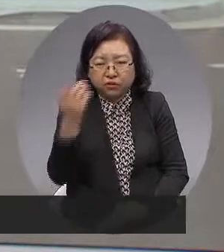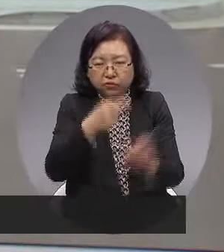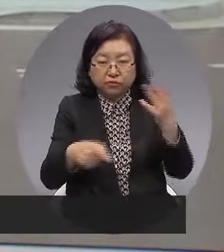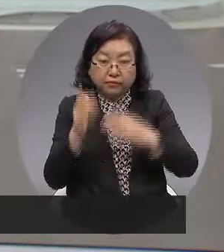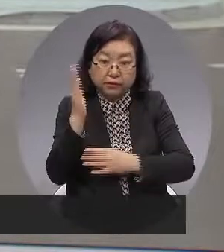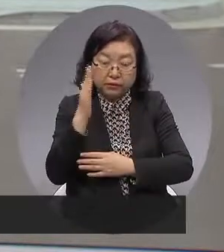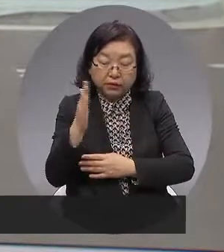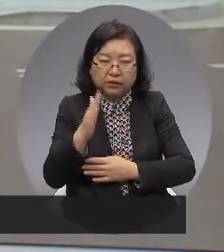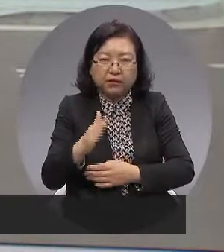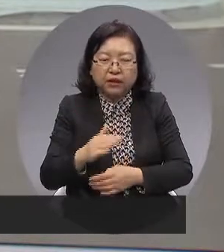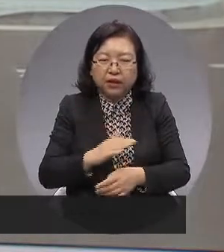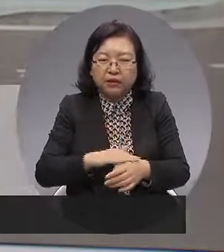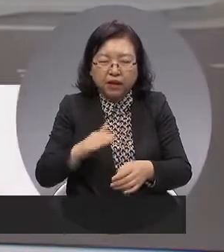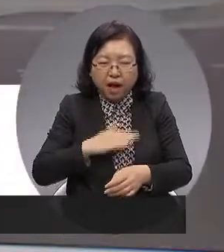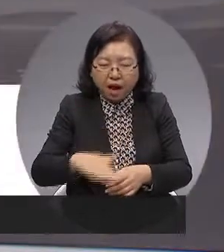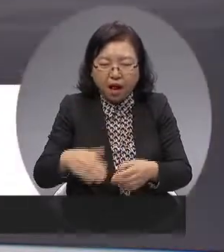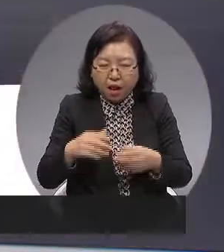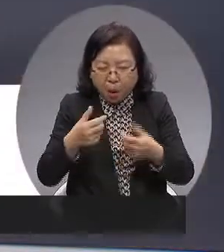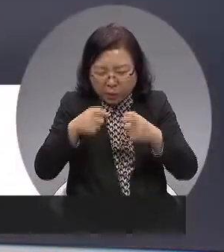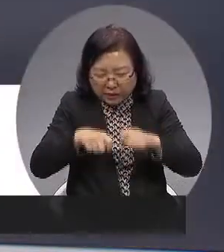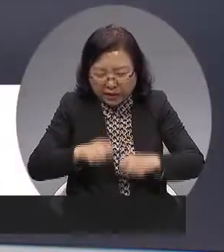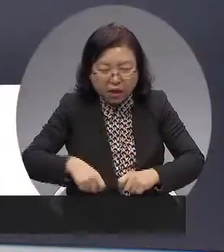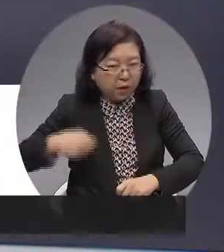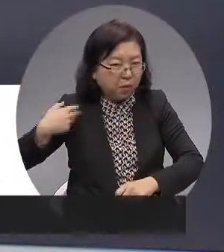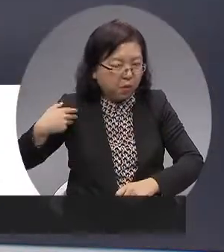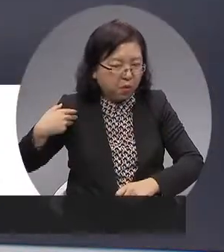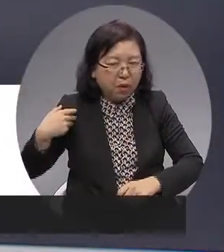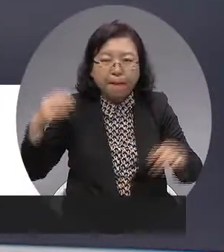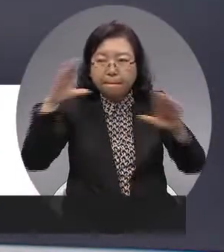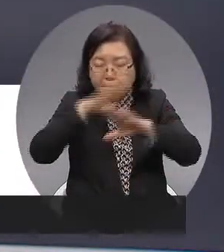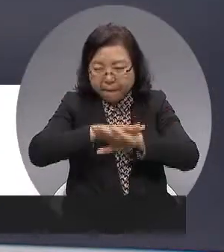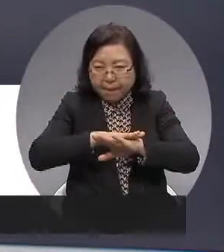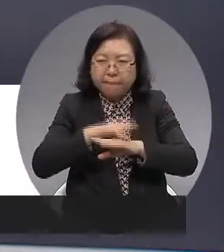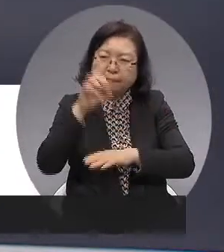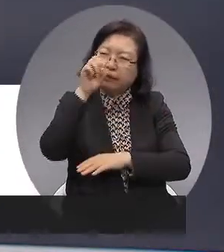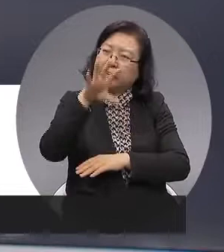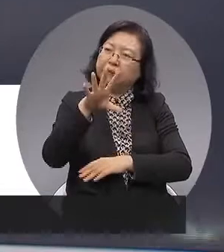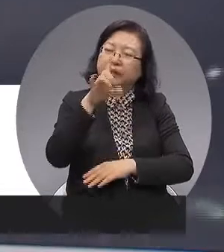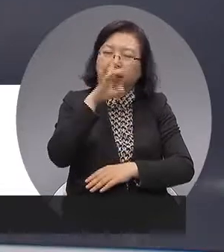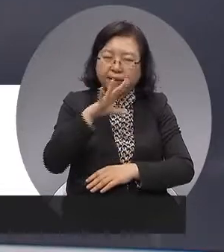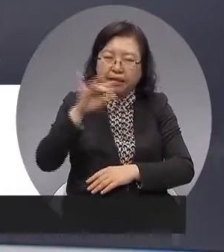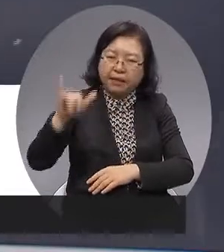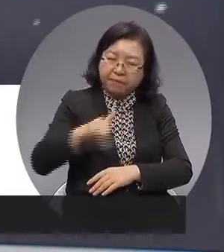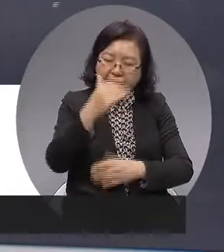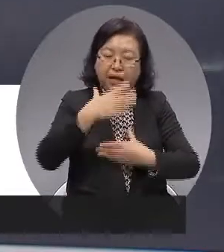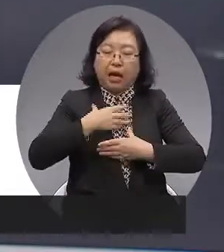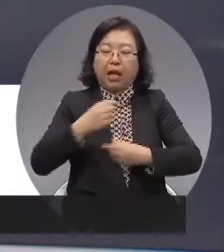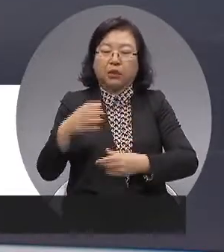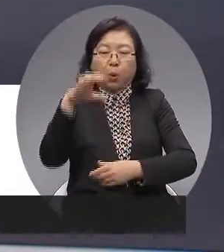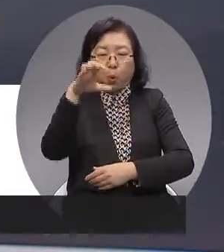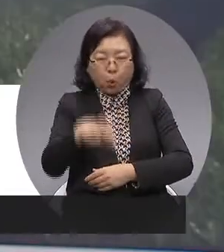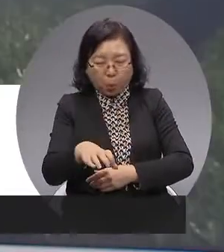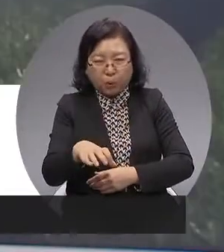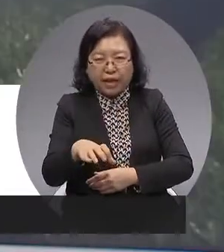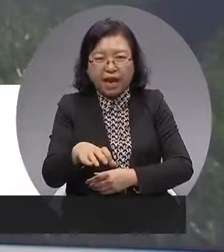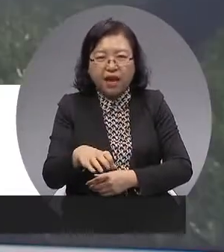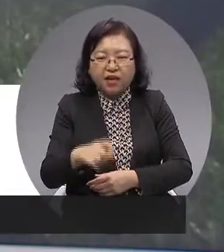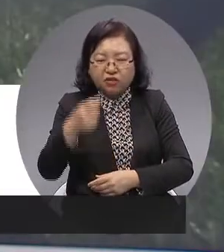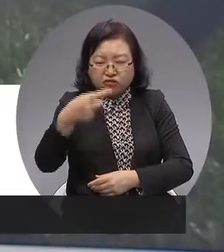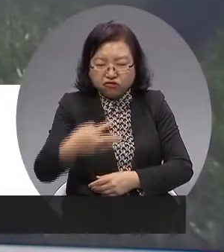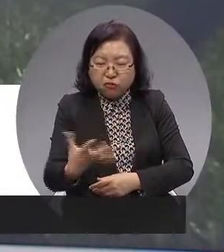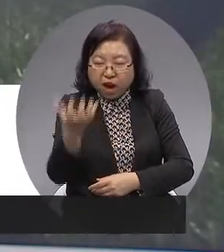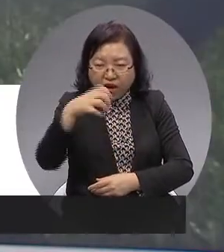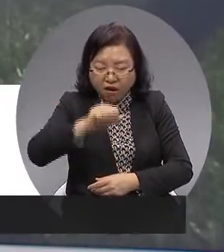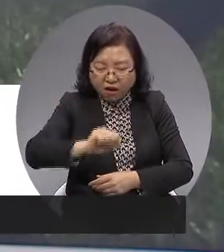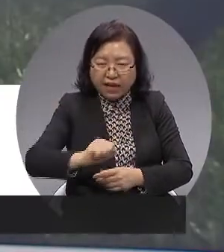청주시가 잘 알아보지도 않고 야간 조명이 금지된 비행 안전구역에 무턱대고 수백억짜리 체육시설을 지었다는